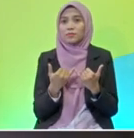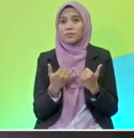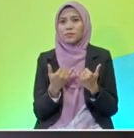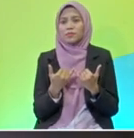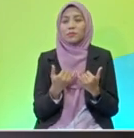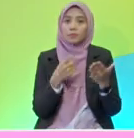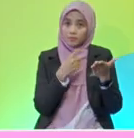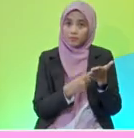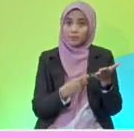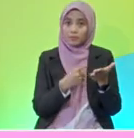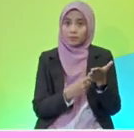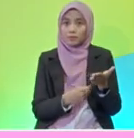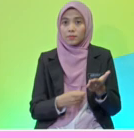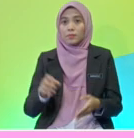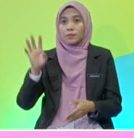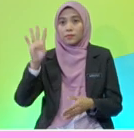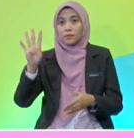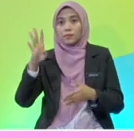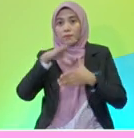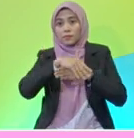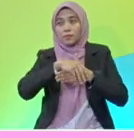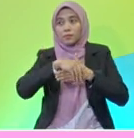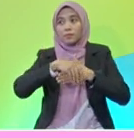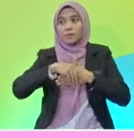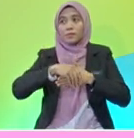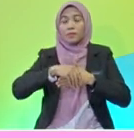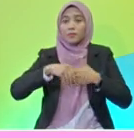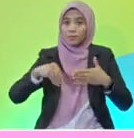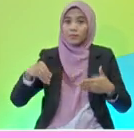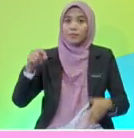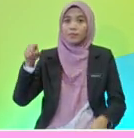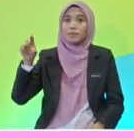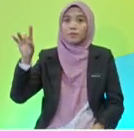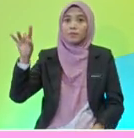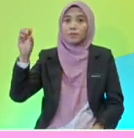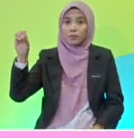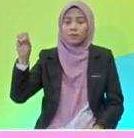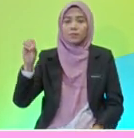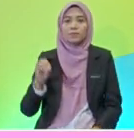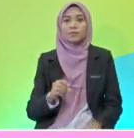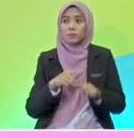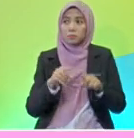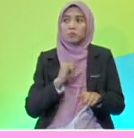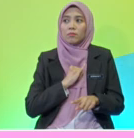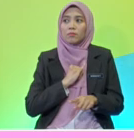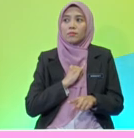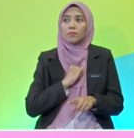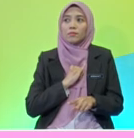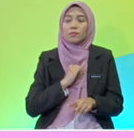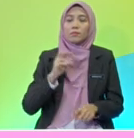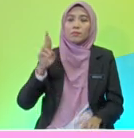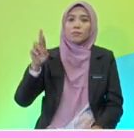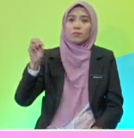empat di 80% lagi cakep Saya hanya eee apa pusing saja jauh biasanya tuh